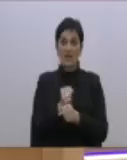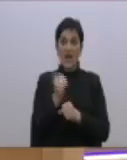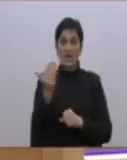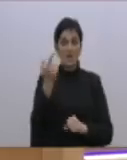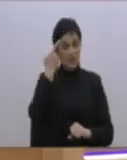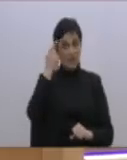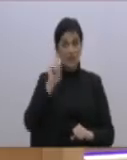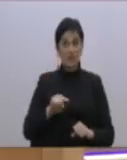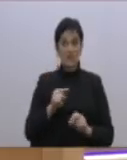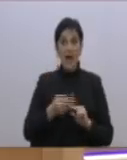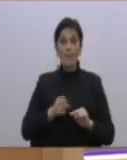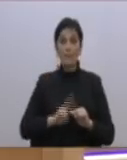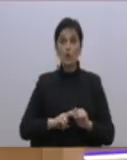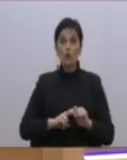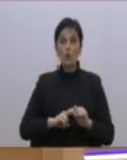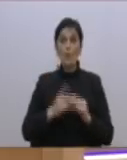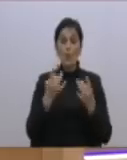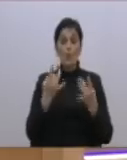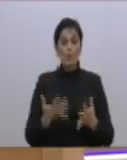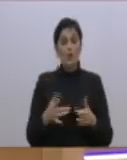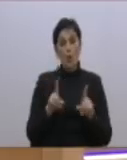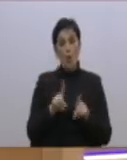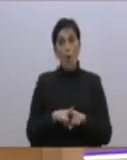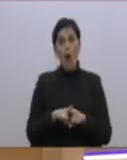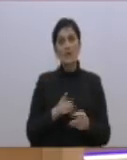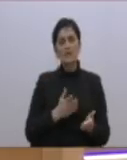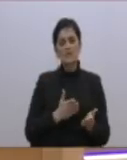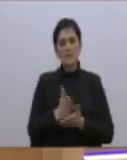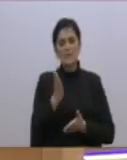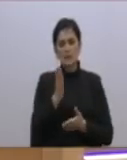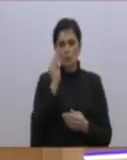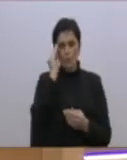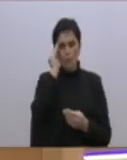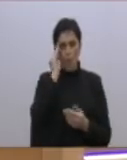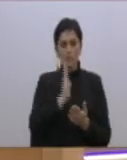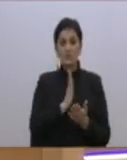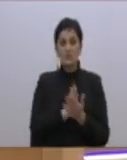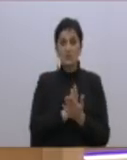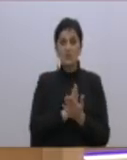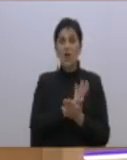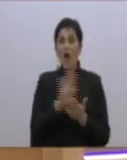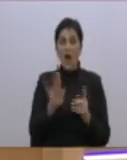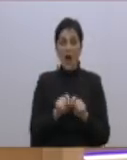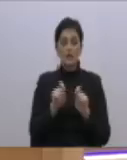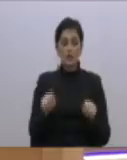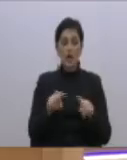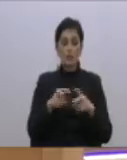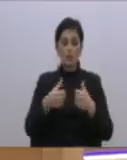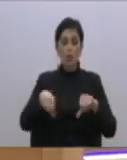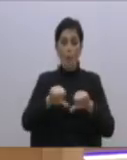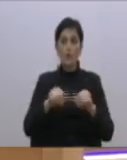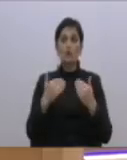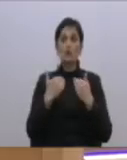itsit. Amitom ubraot aris aseti principuli pozitsia rom ar sheiknas komisia da amit